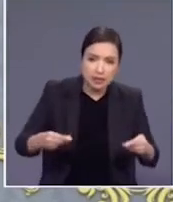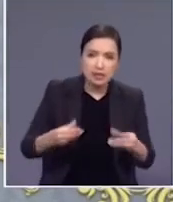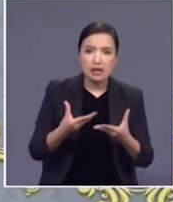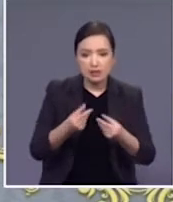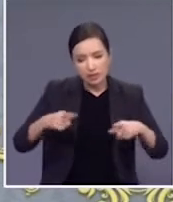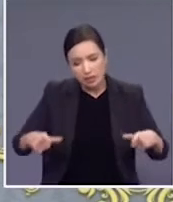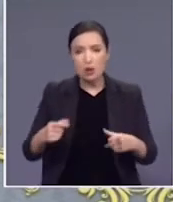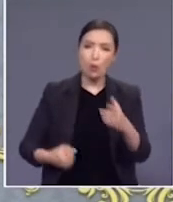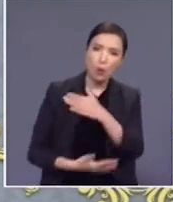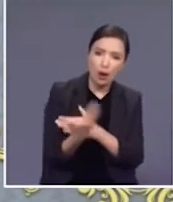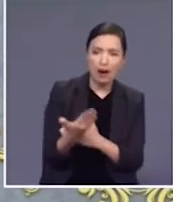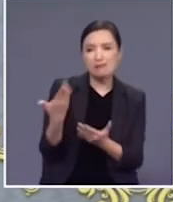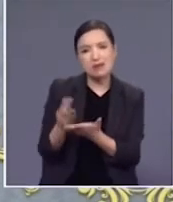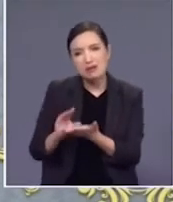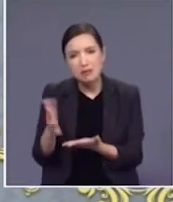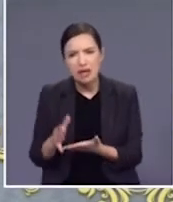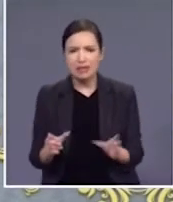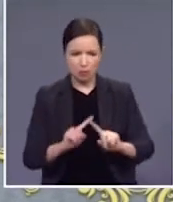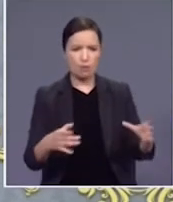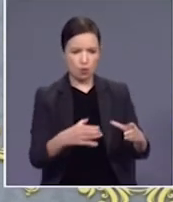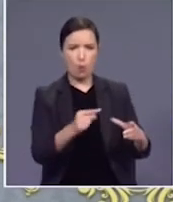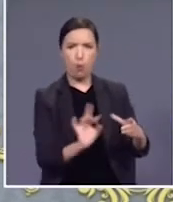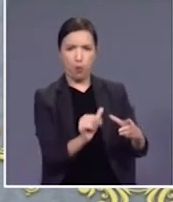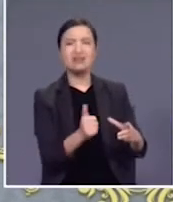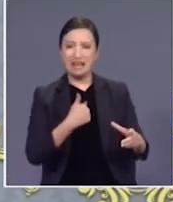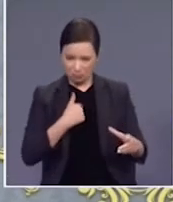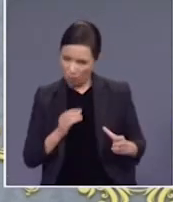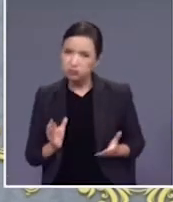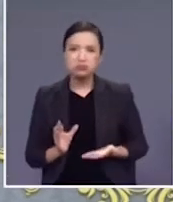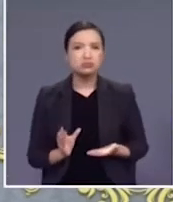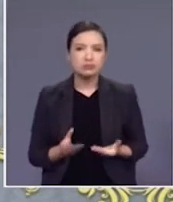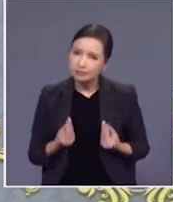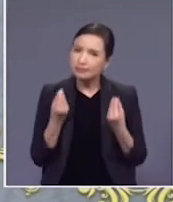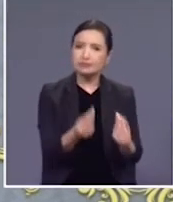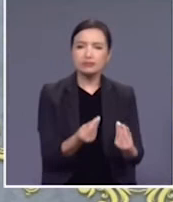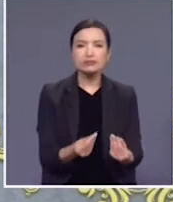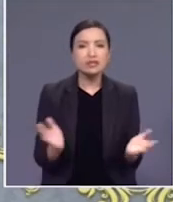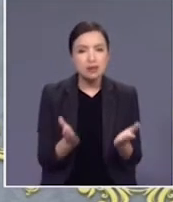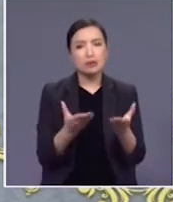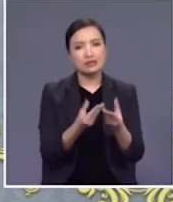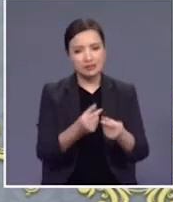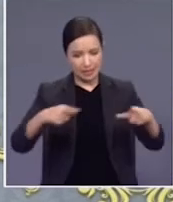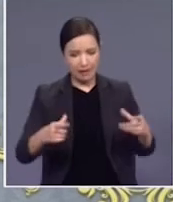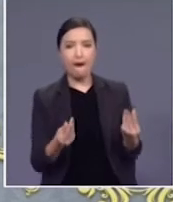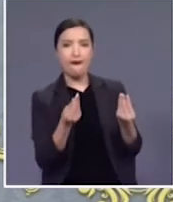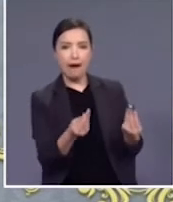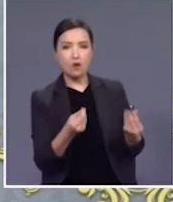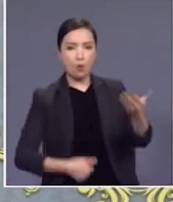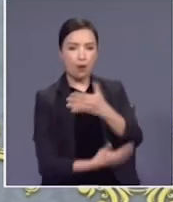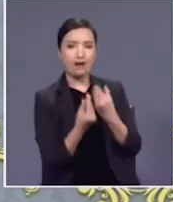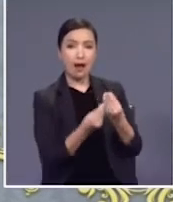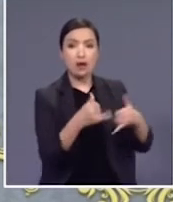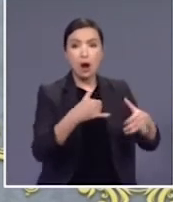โอกาสซึ่งเป็นกลุ่มที่มีศักยภาพนะครับเราจะให้การสนับสนุนปัจจัยและจัดหาที่ดินทำกินเพื่อสร้างโอกาสให้กลุ่มนี้อาจจะมีการรวมกลุ่ม